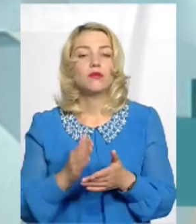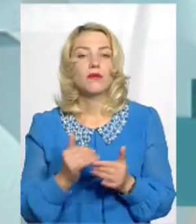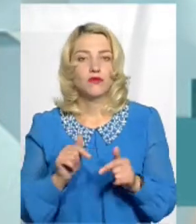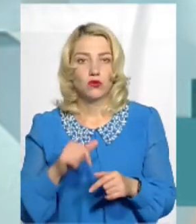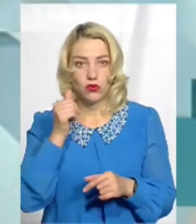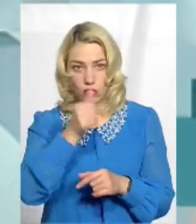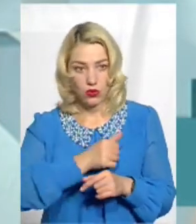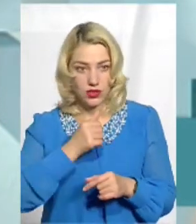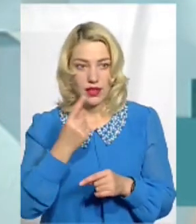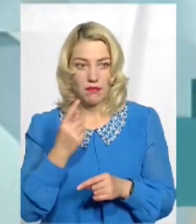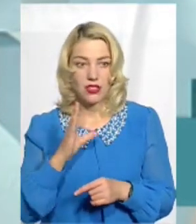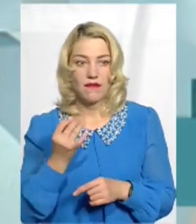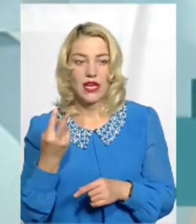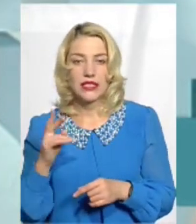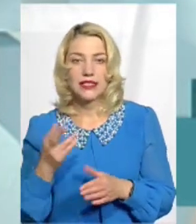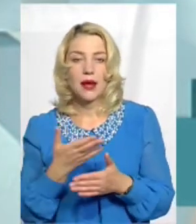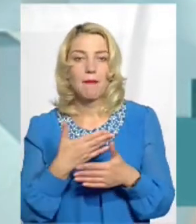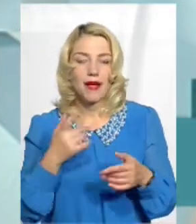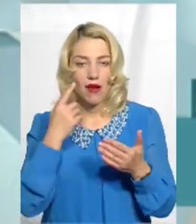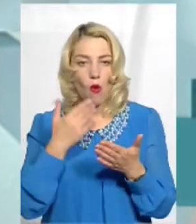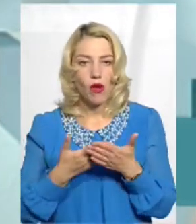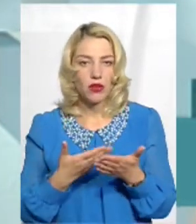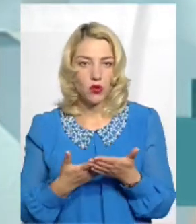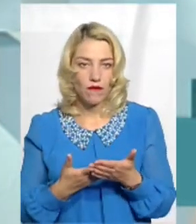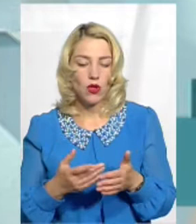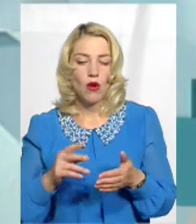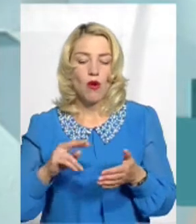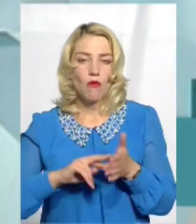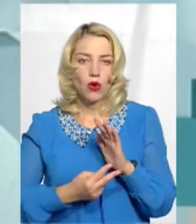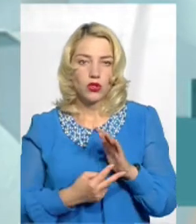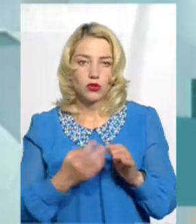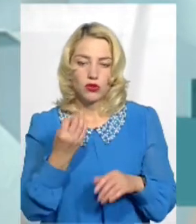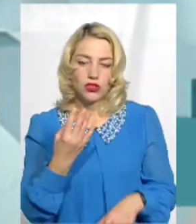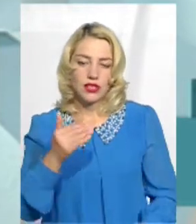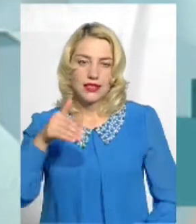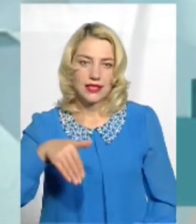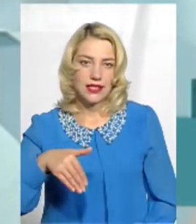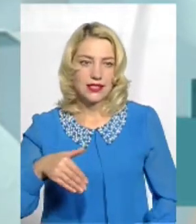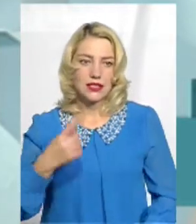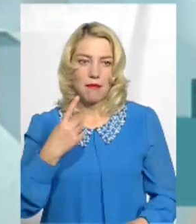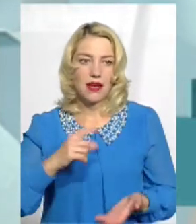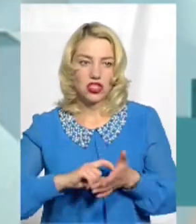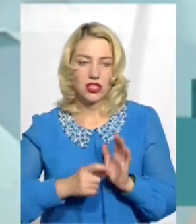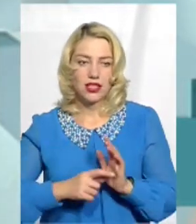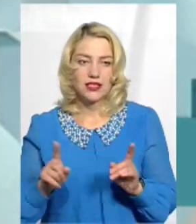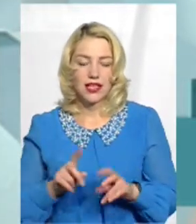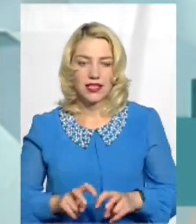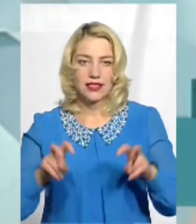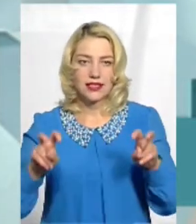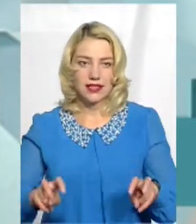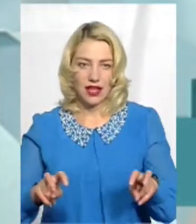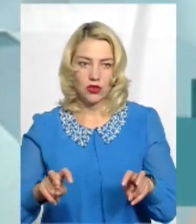цьому році? На 1 вересня ми орієнтовно прогнозуємо близько 14 тисяч першокласників, які